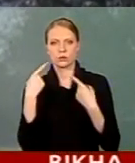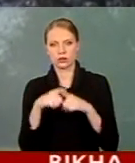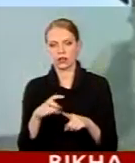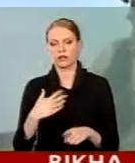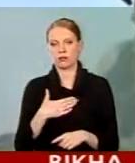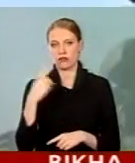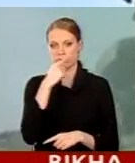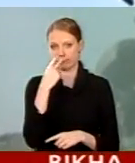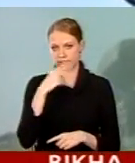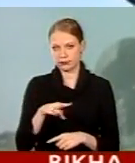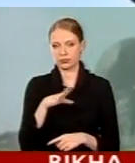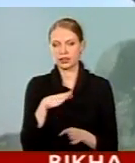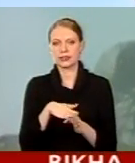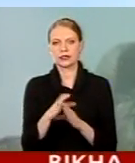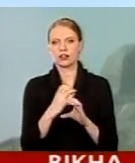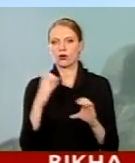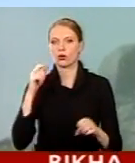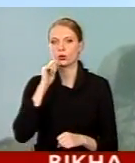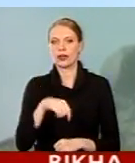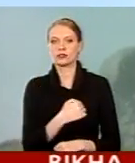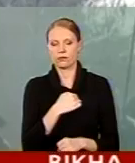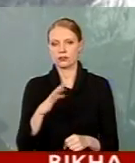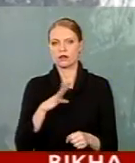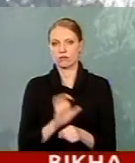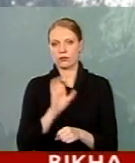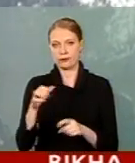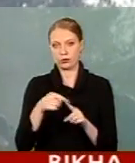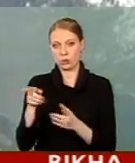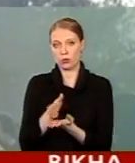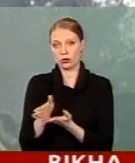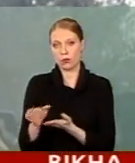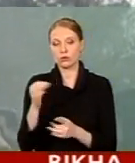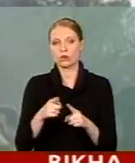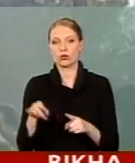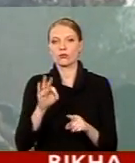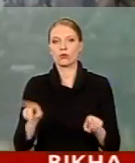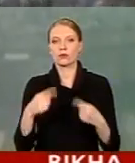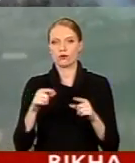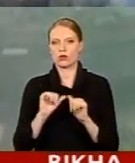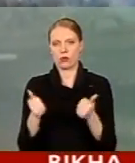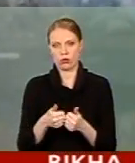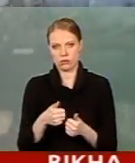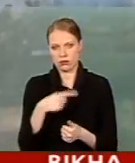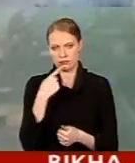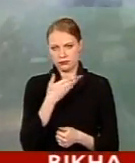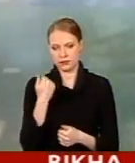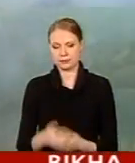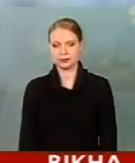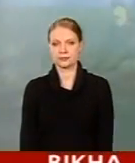наших очах ціла колона українського війська була відправлена в тому напрямку, тож про утворення котла поки і не може бути мови.